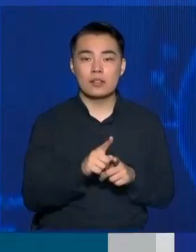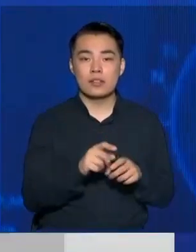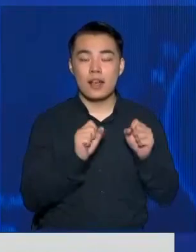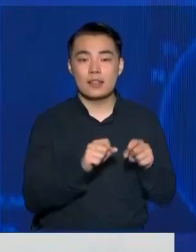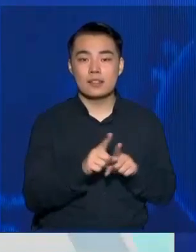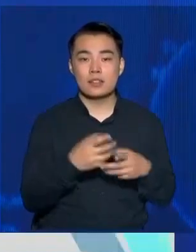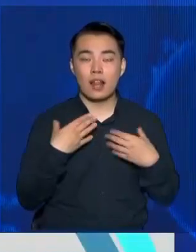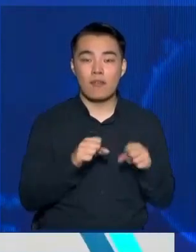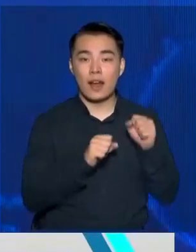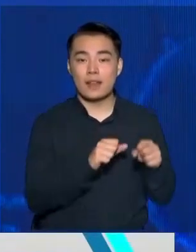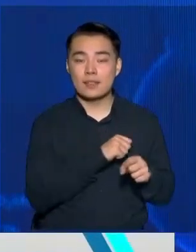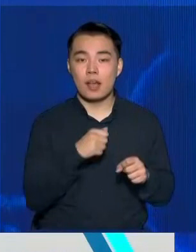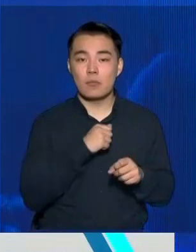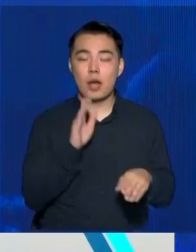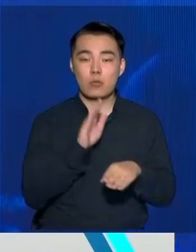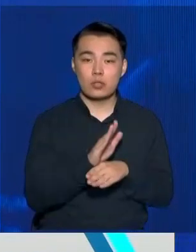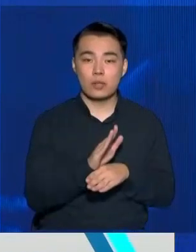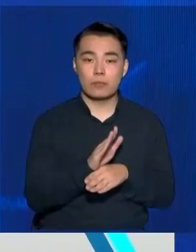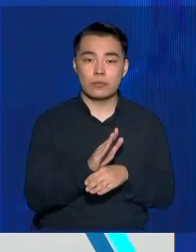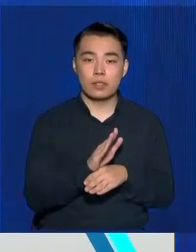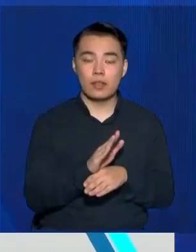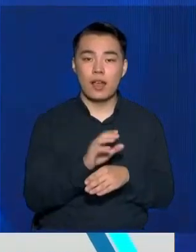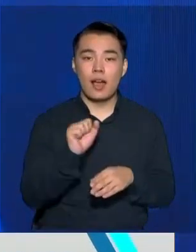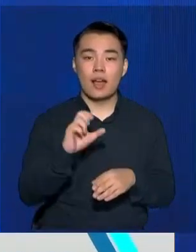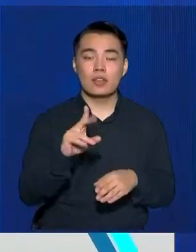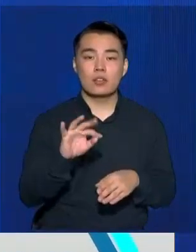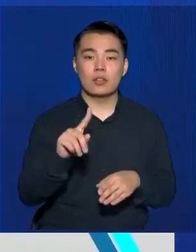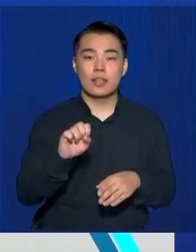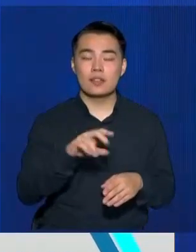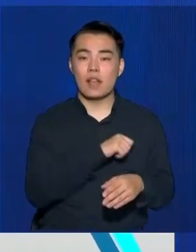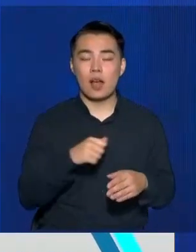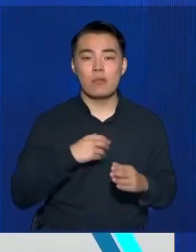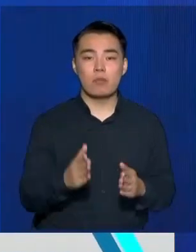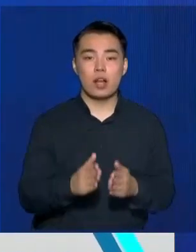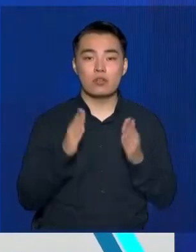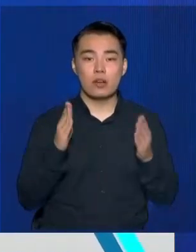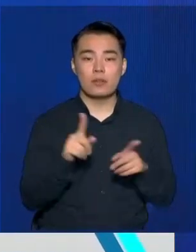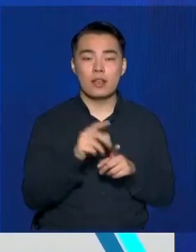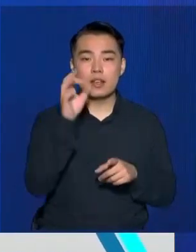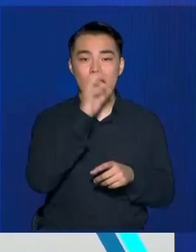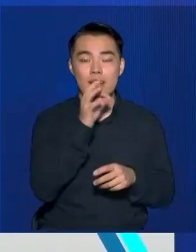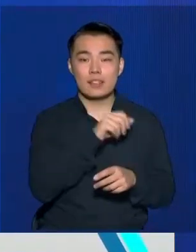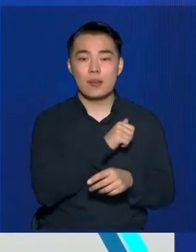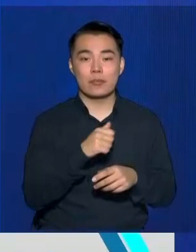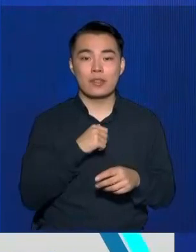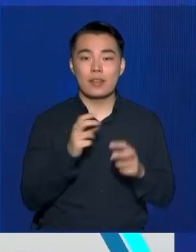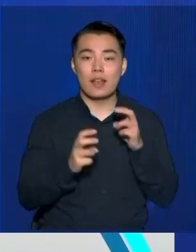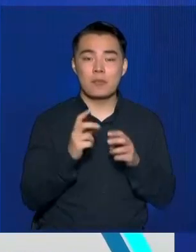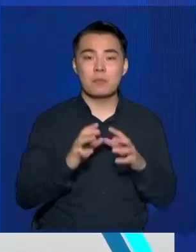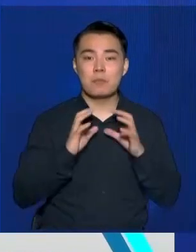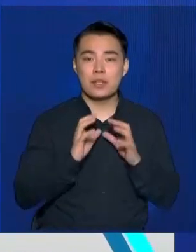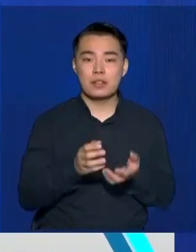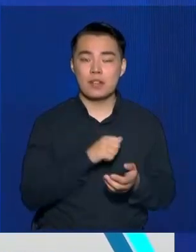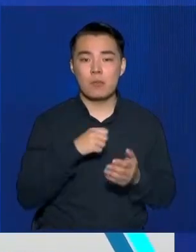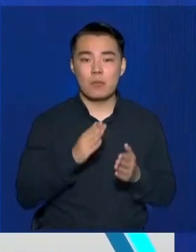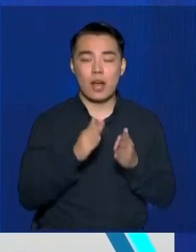рамках реализации данного поручения. AstraZeneca – одна из крупнейших фармацевтических конгломератов в мире.